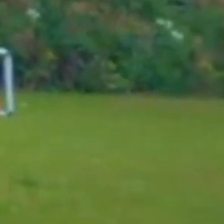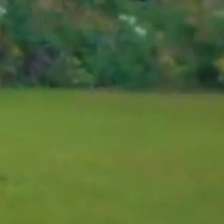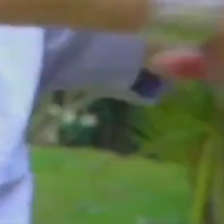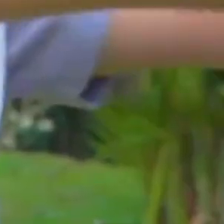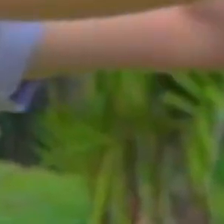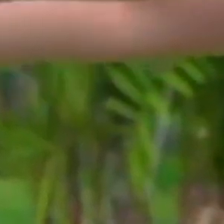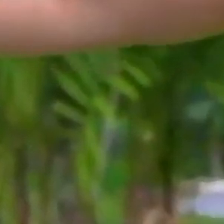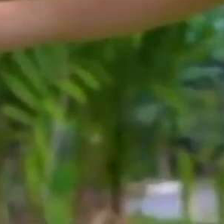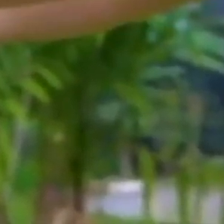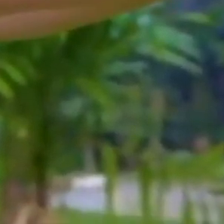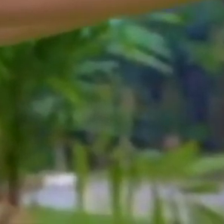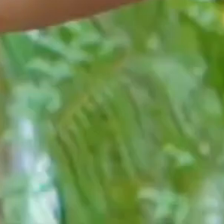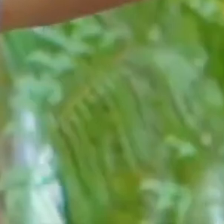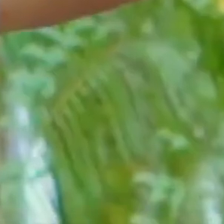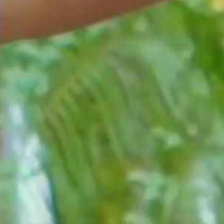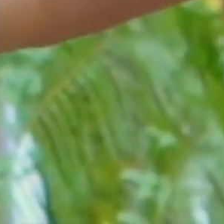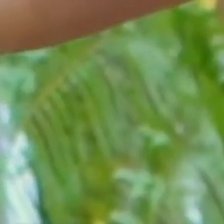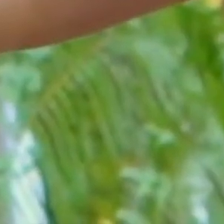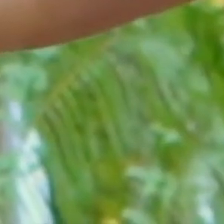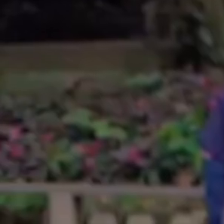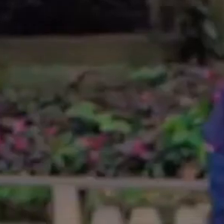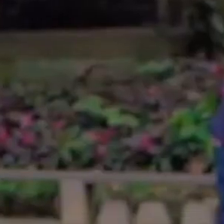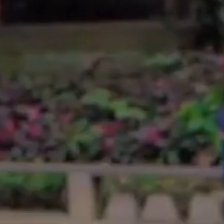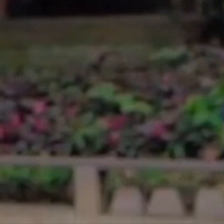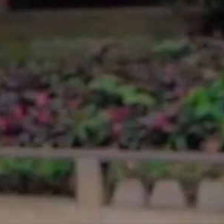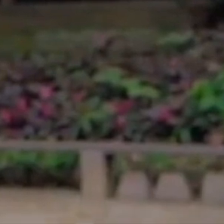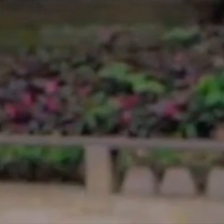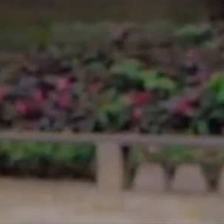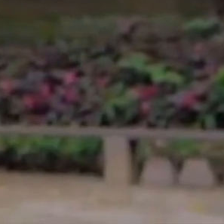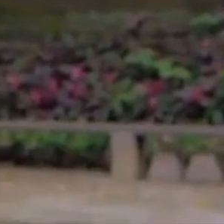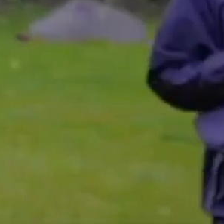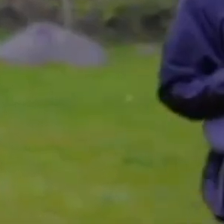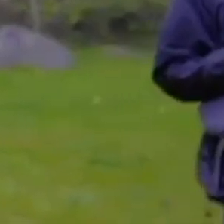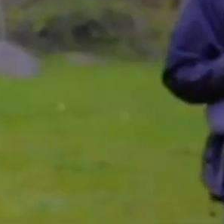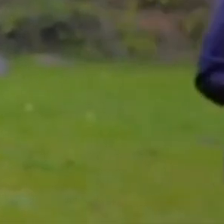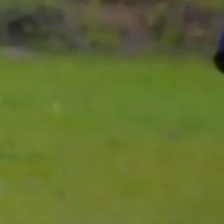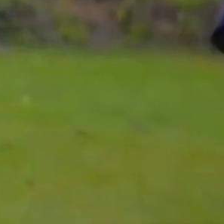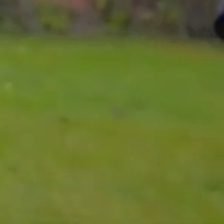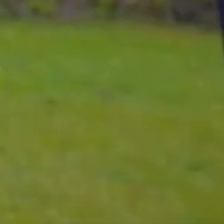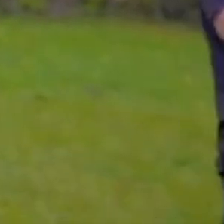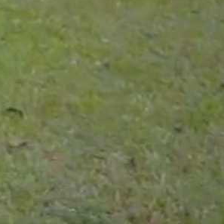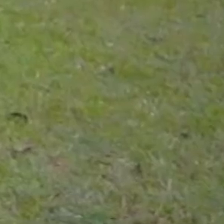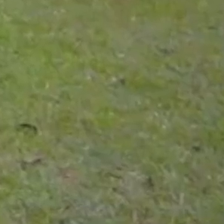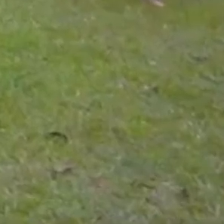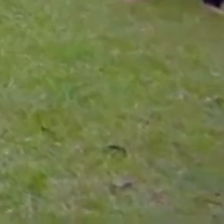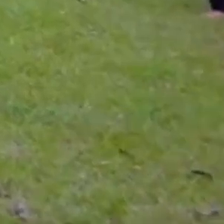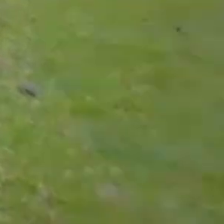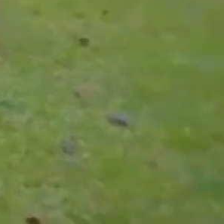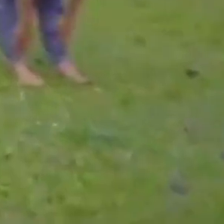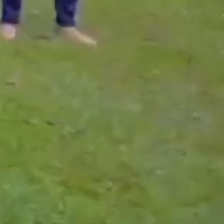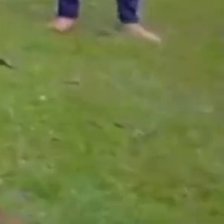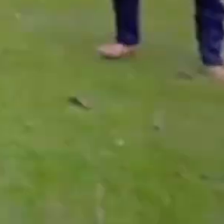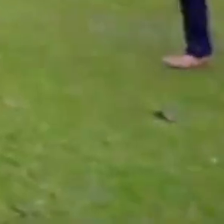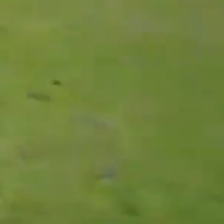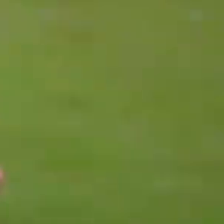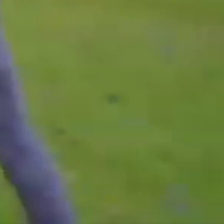Jauhlebihbaikbagikitamemilikidia daripada100temanyangtidaktaatkepada Tuhanmereka.Mengapa?Bisajadi orangsaleh